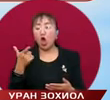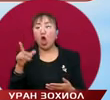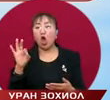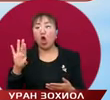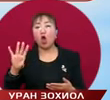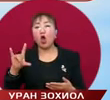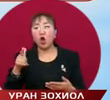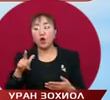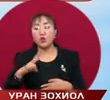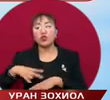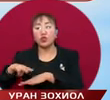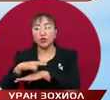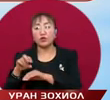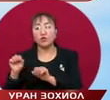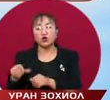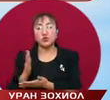байгаа.